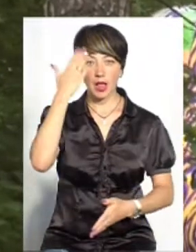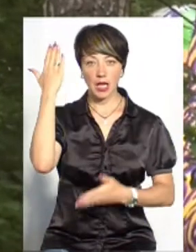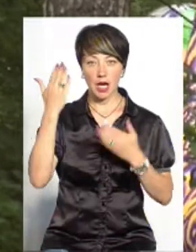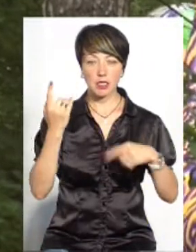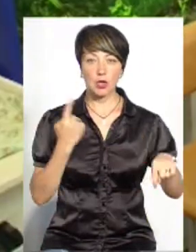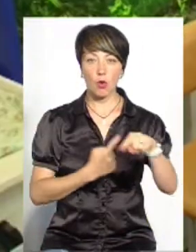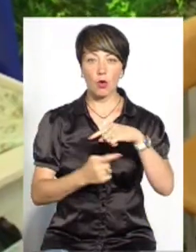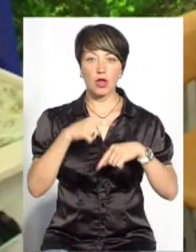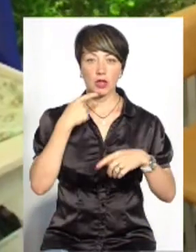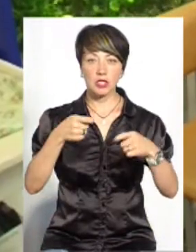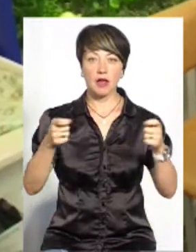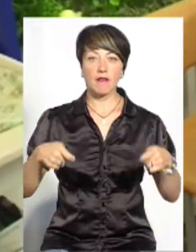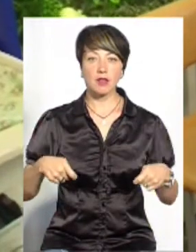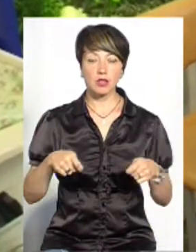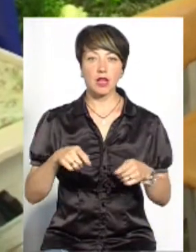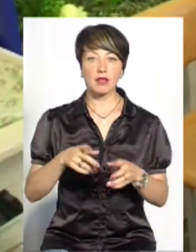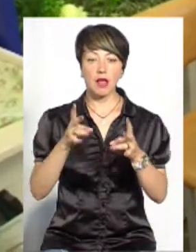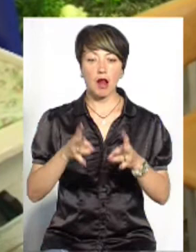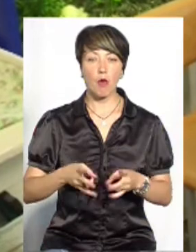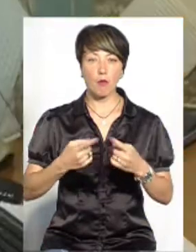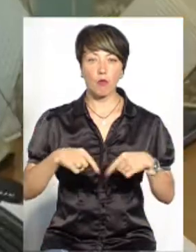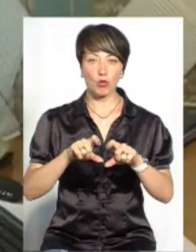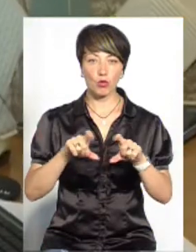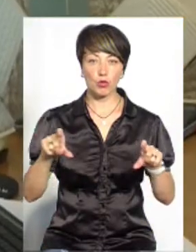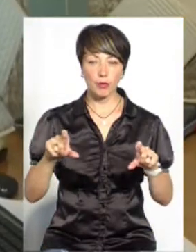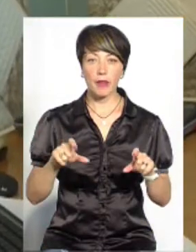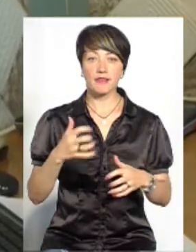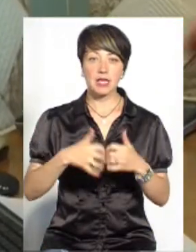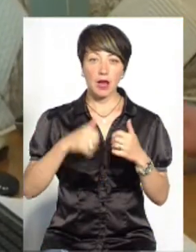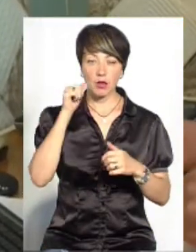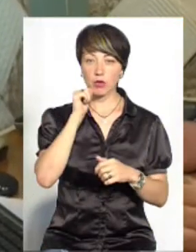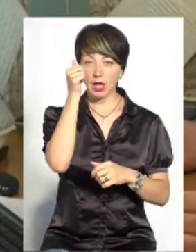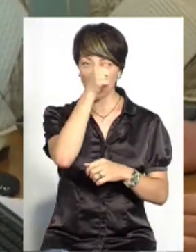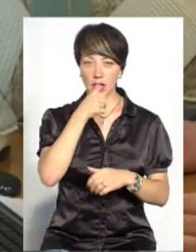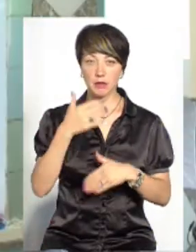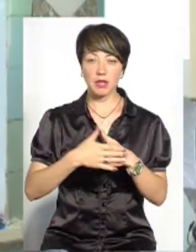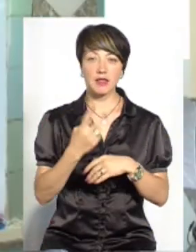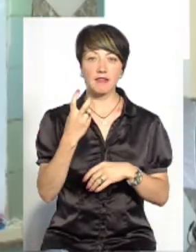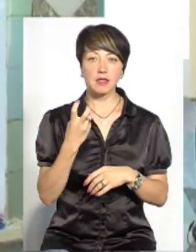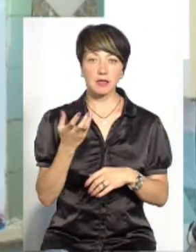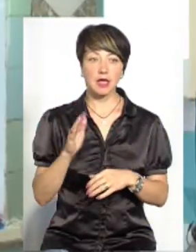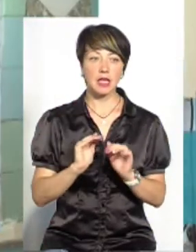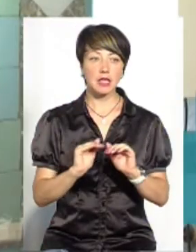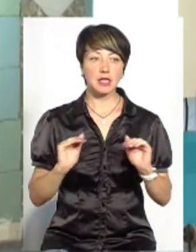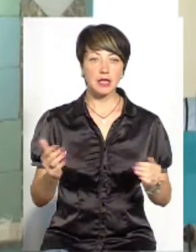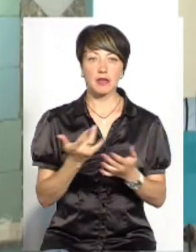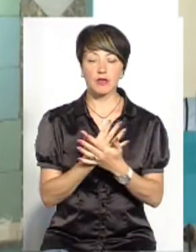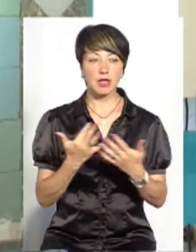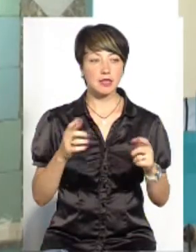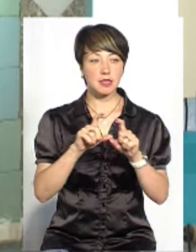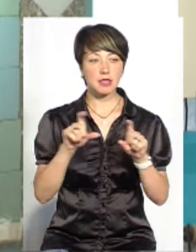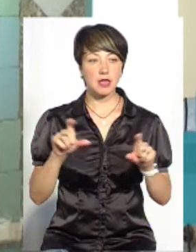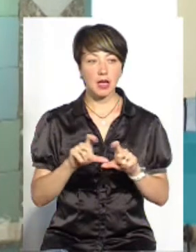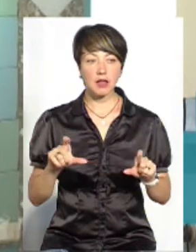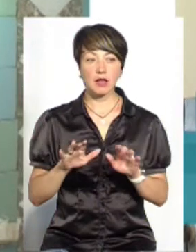каже завідуючий травмпунктом дитячої міської лікарні Віктор Стельмах. В середньому за рік таких звернень близько 200. Діти в різних закладах, в